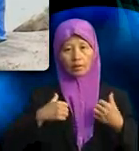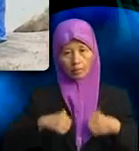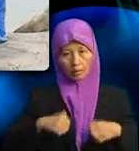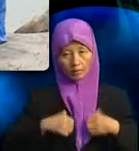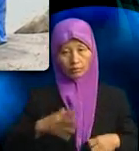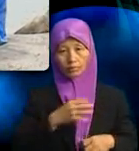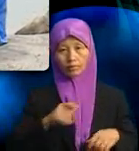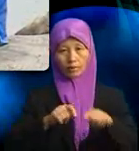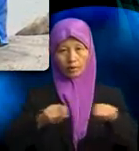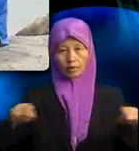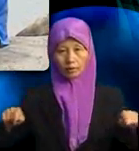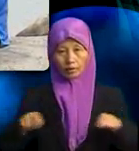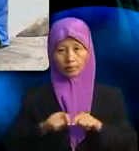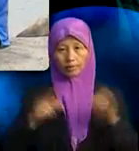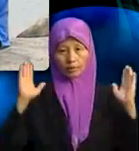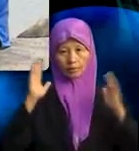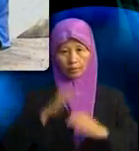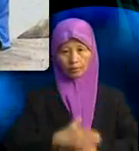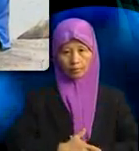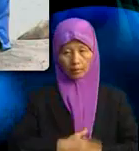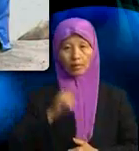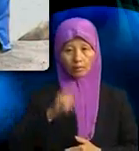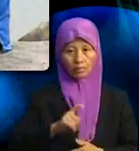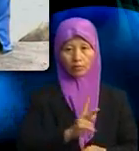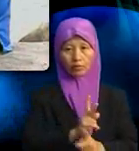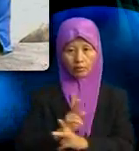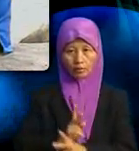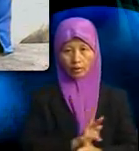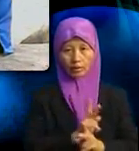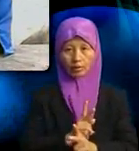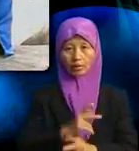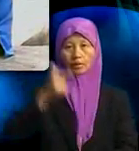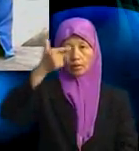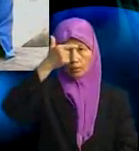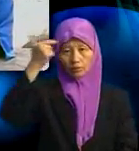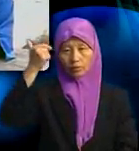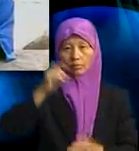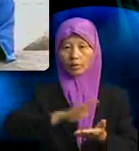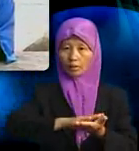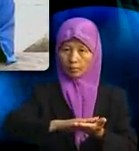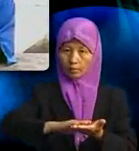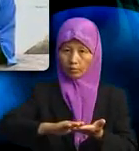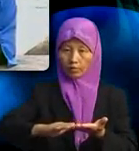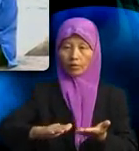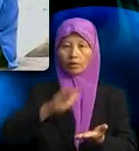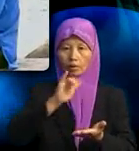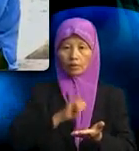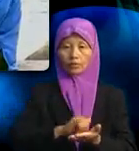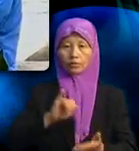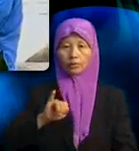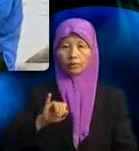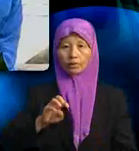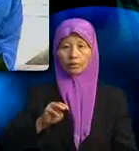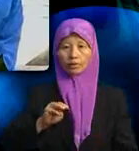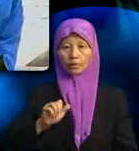diri, pakaian dan tempat beribadah perlulah dijaga. Ini kerana kebersihan